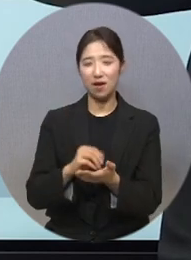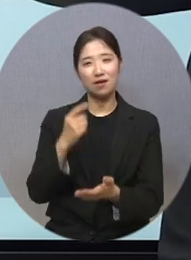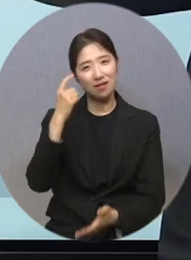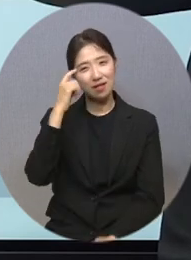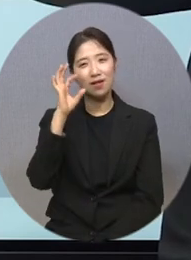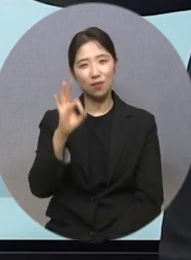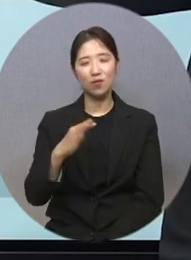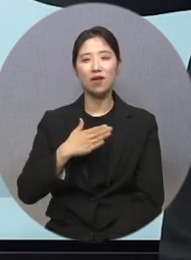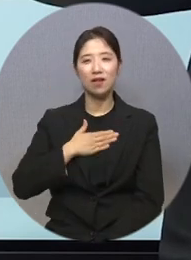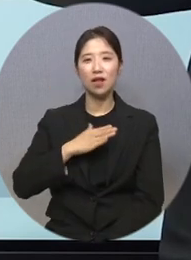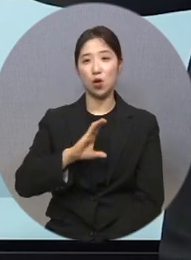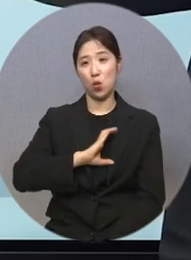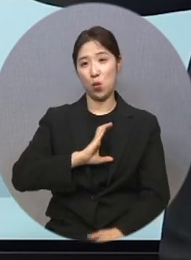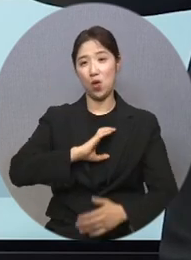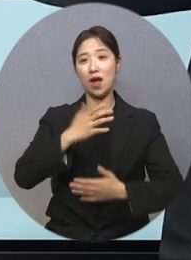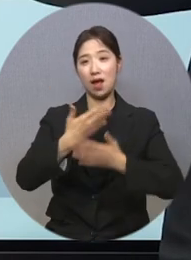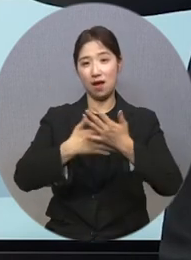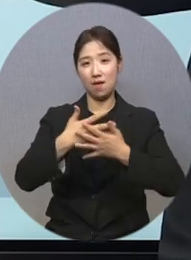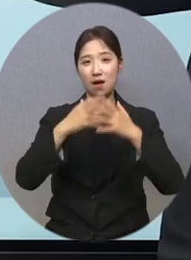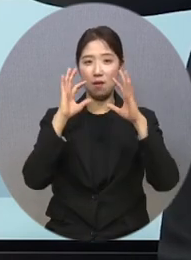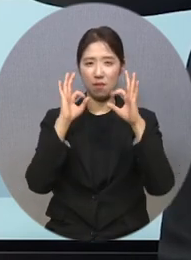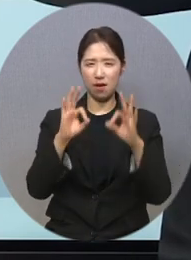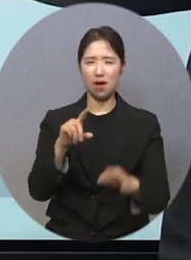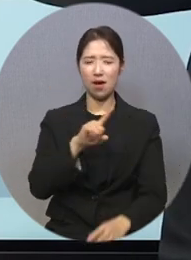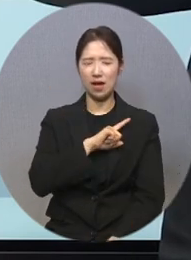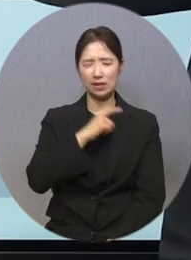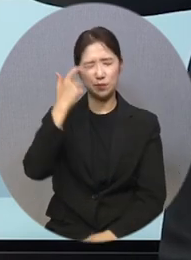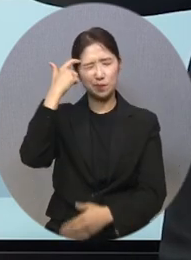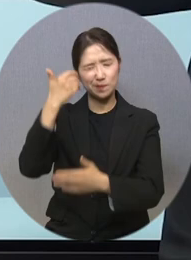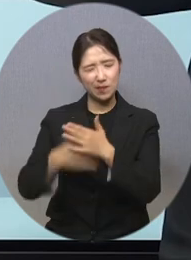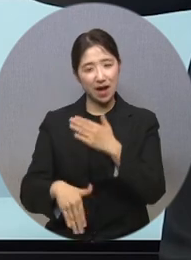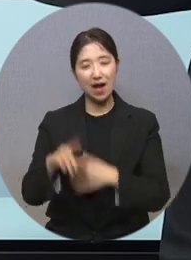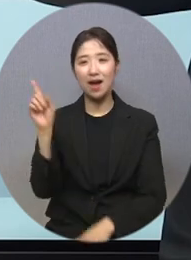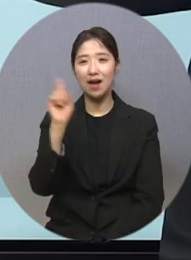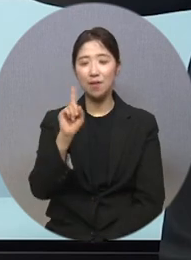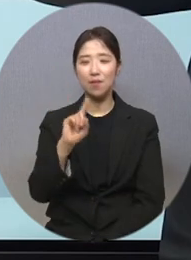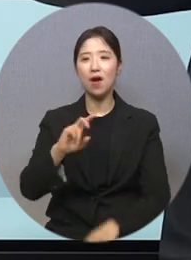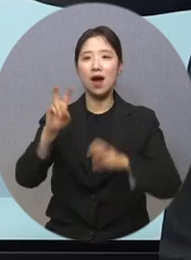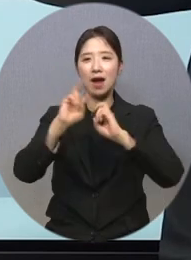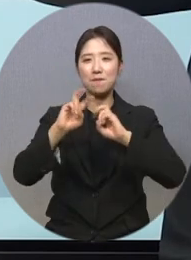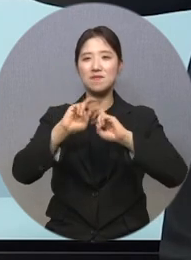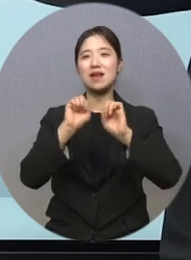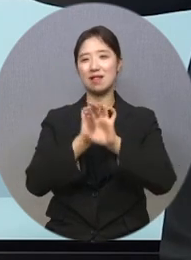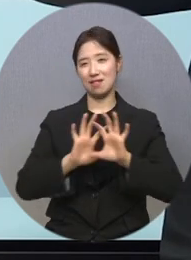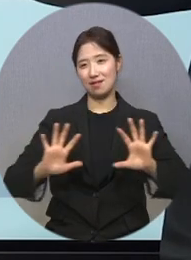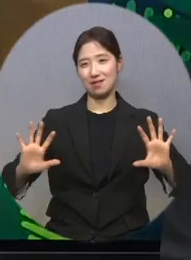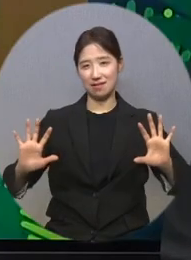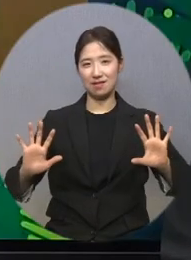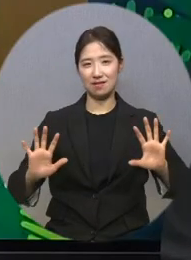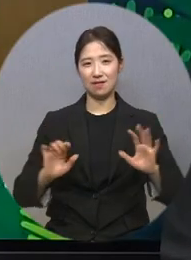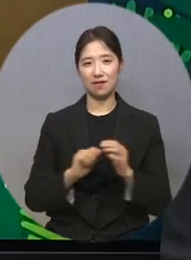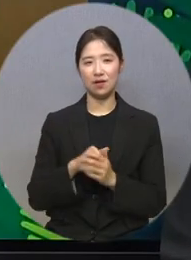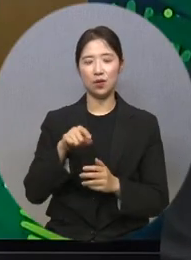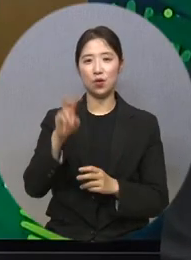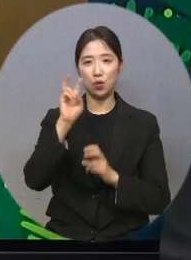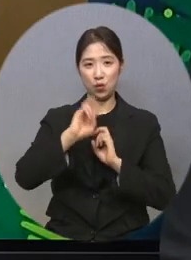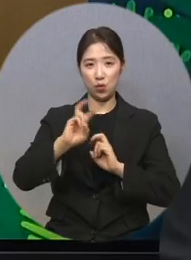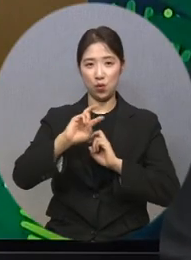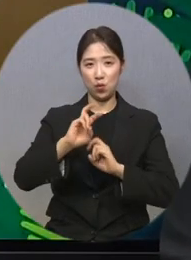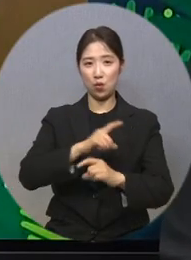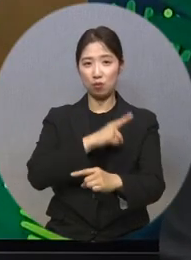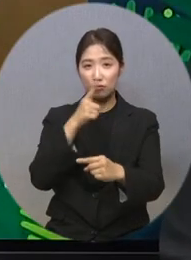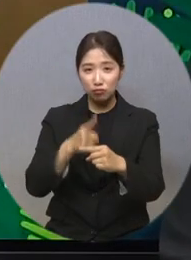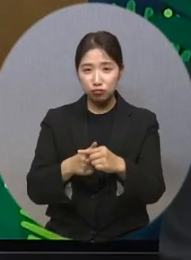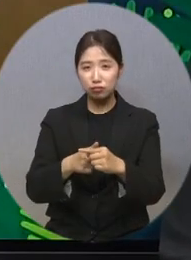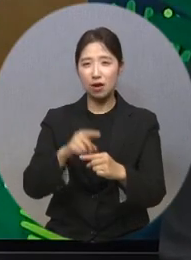저는 코다 영화를 보면서 가장 인상 깊었던 장면이 그 합창단의 이 노래 중간에